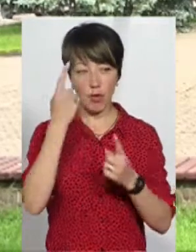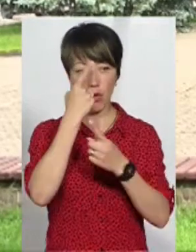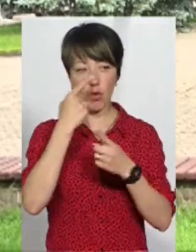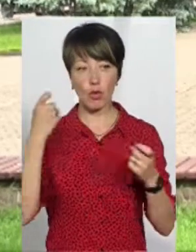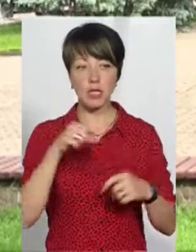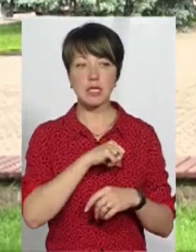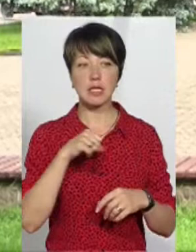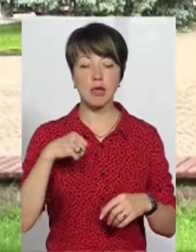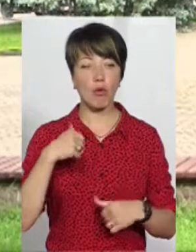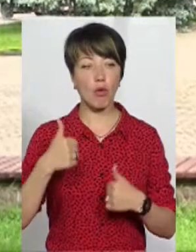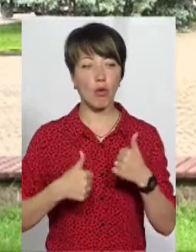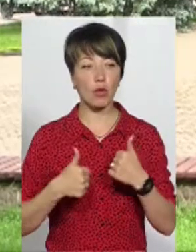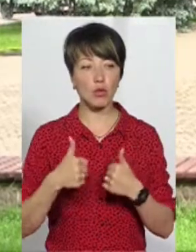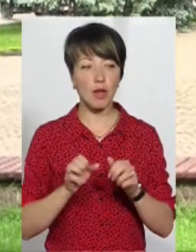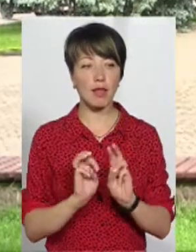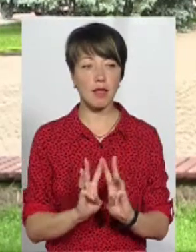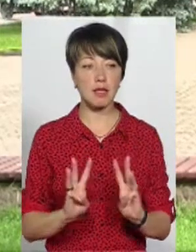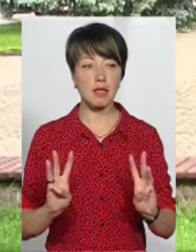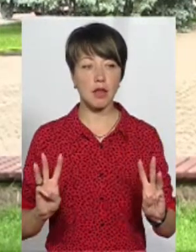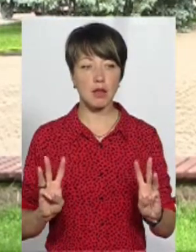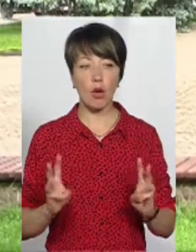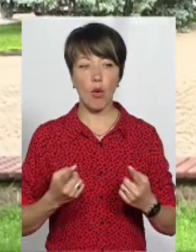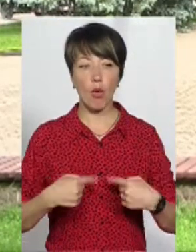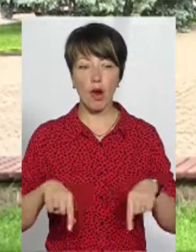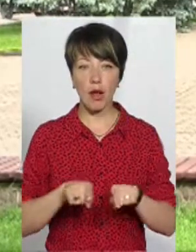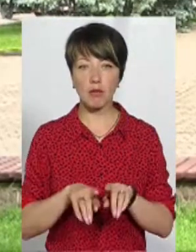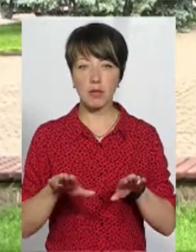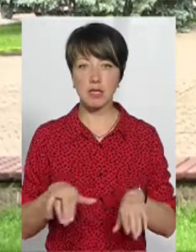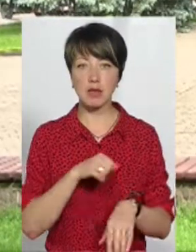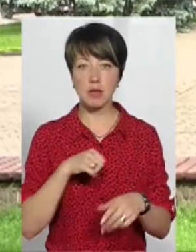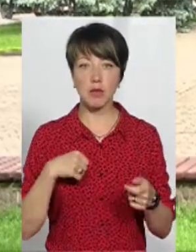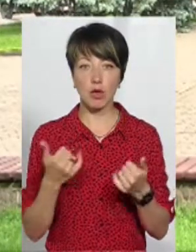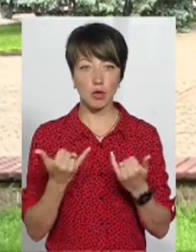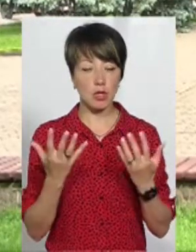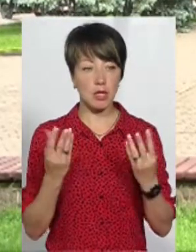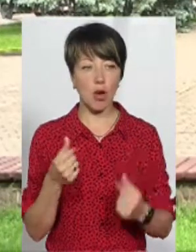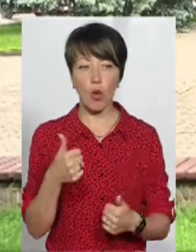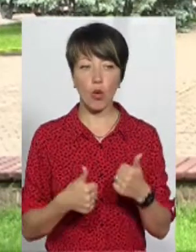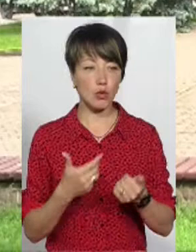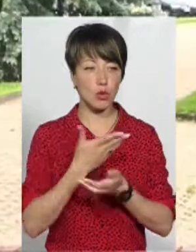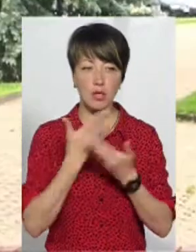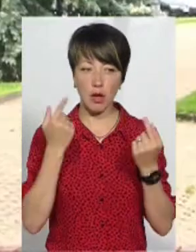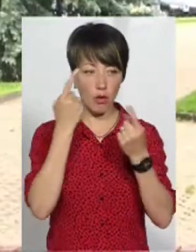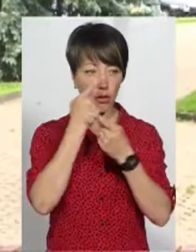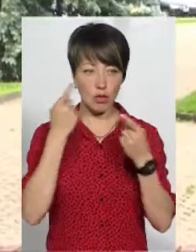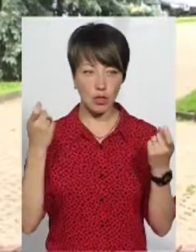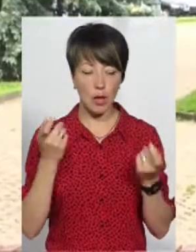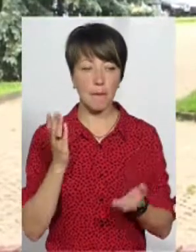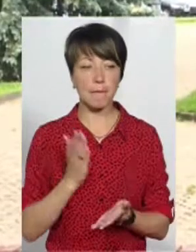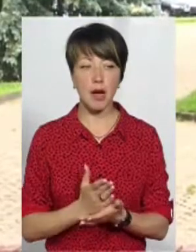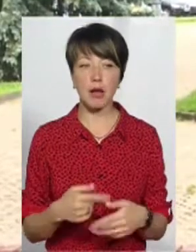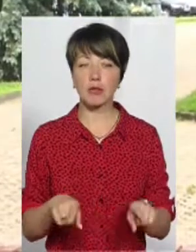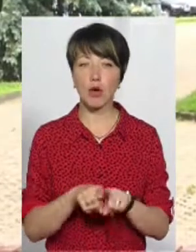сам конкурс на сайті органів місцевого самоврядування. На сьогоднішній день конкурс не оголошений і маємо